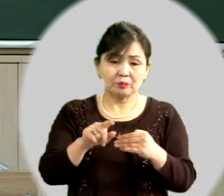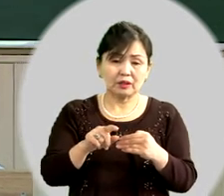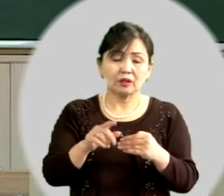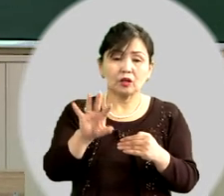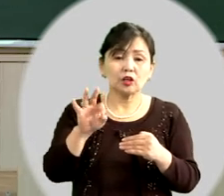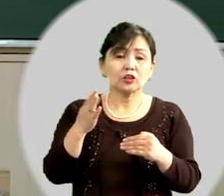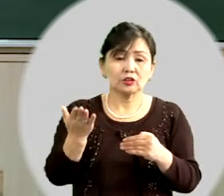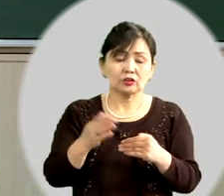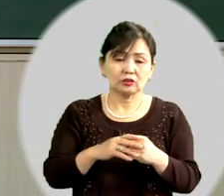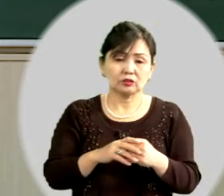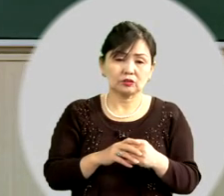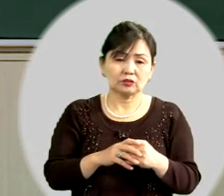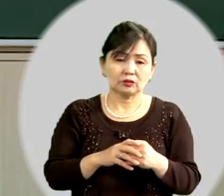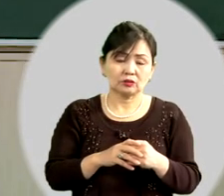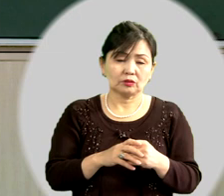бичээ.